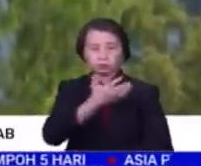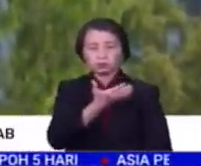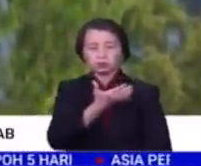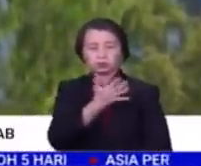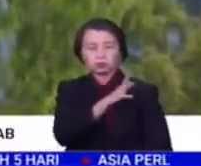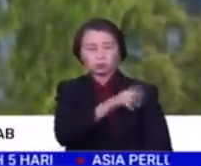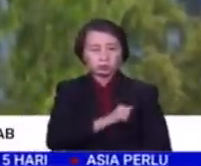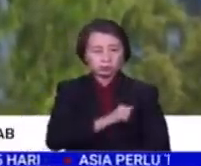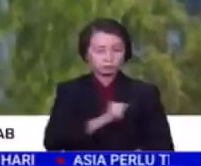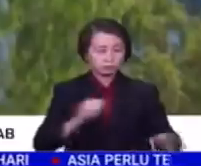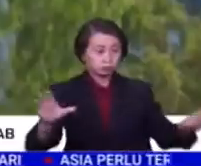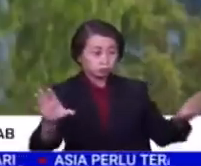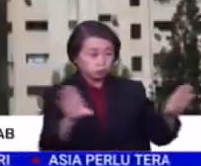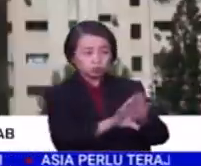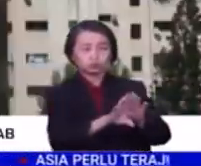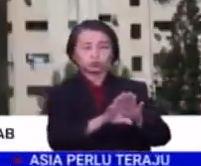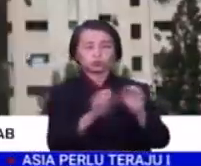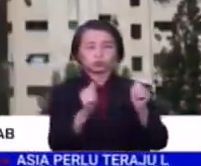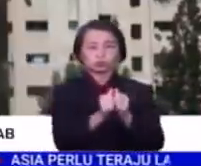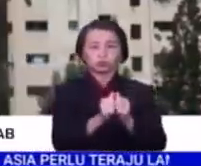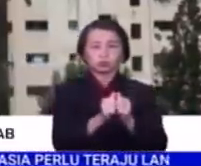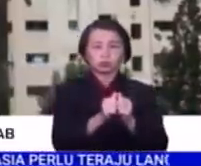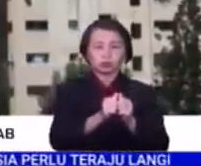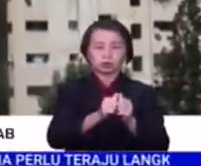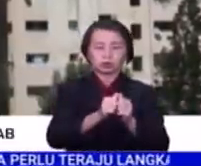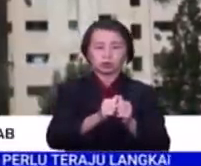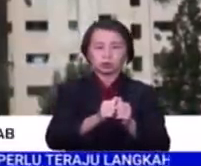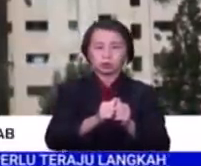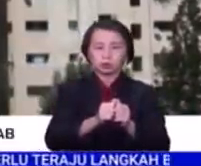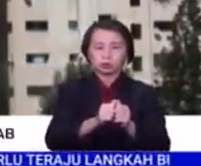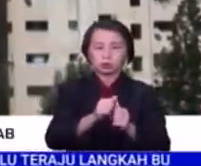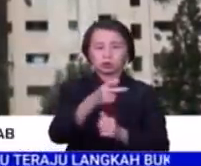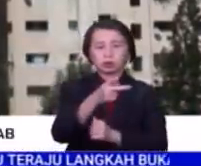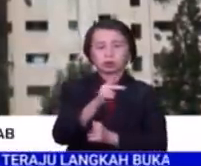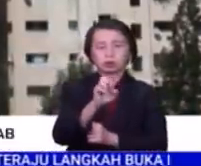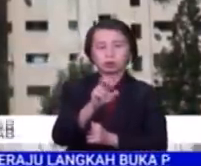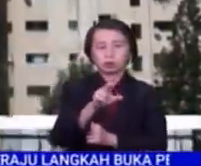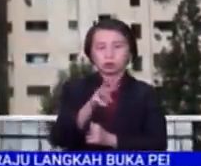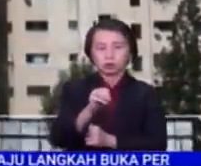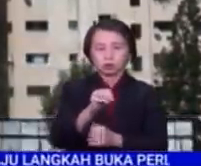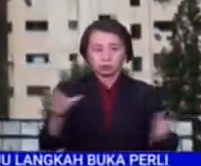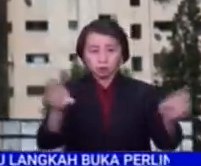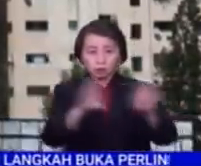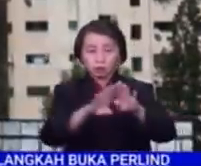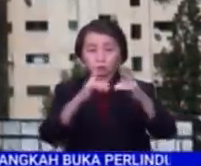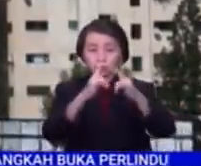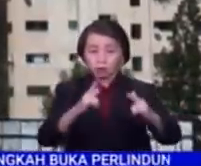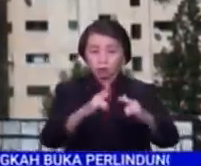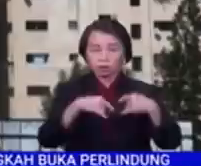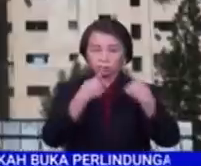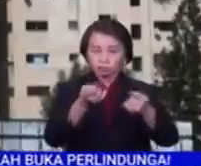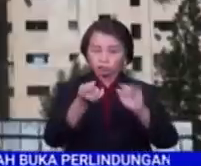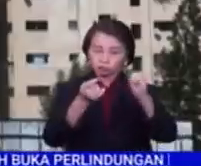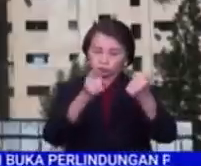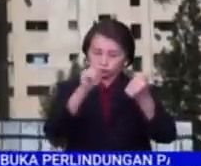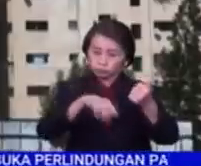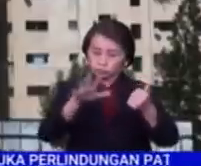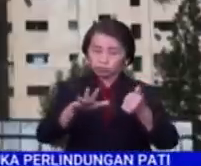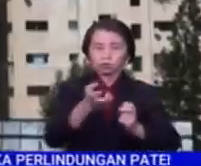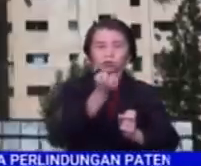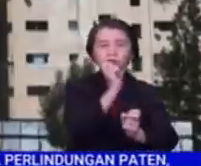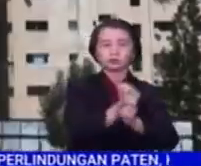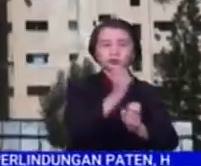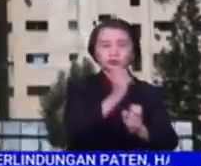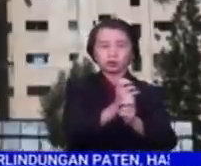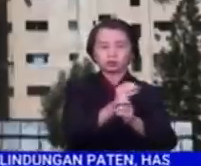menutup satu-satunya pintu hubungan dengan dunia luar yaitu kirim calom penutupan kirim Shalom sejak 10 melalui menyukarkan